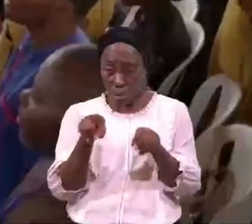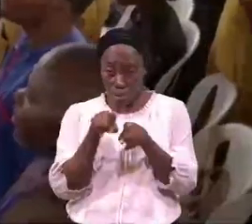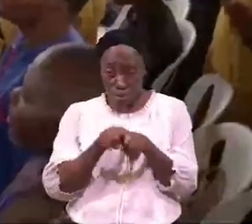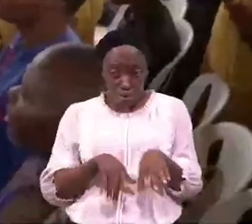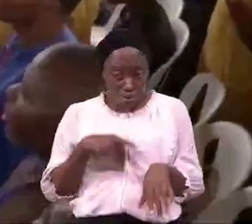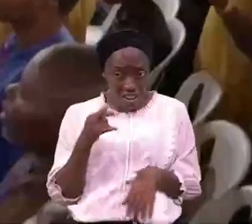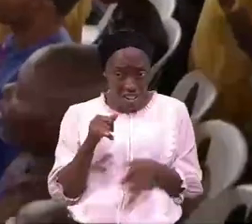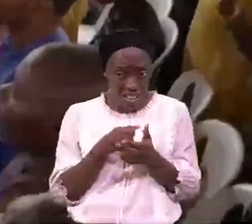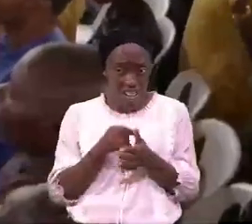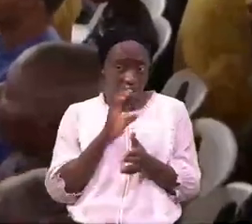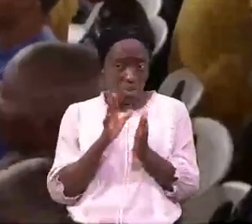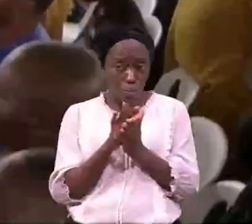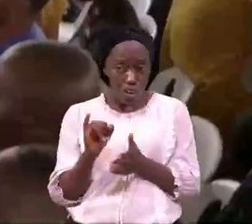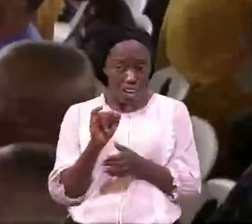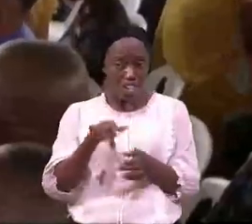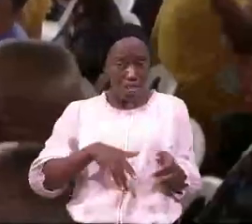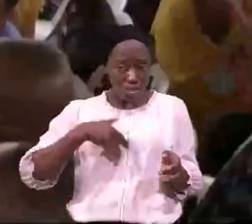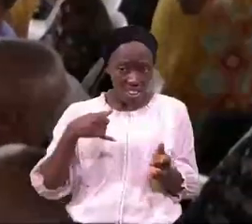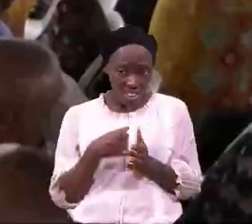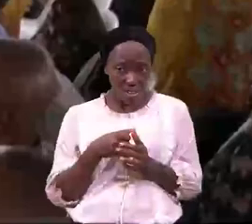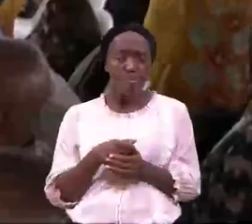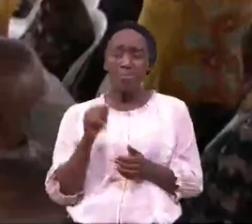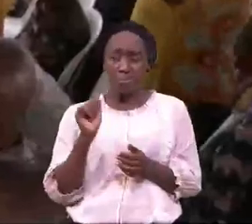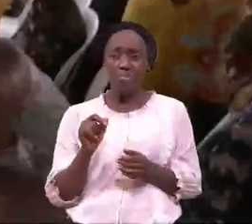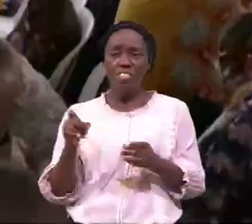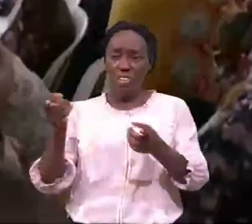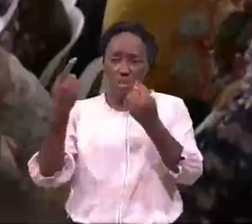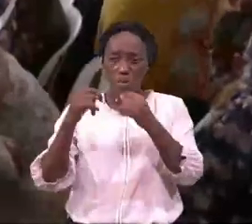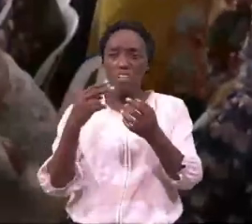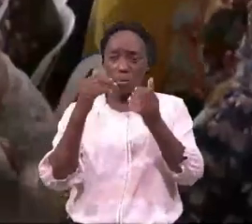Il vient. Ça, le Seigneur, le Saint-Esprit vient. Il descend sur toi.